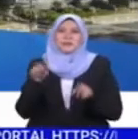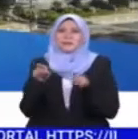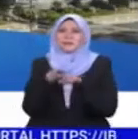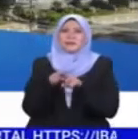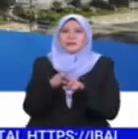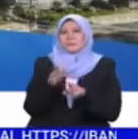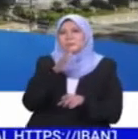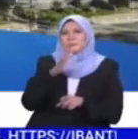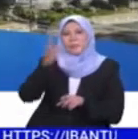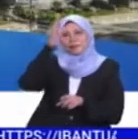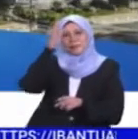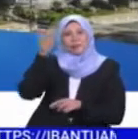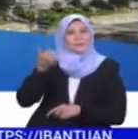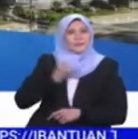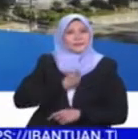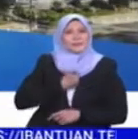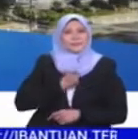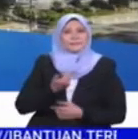ibu bapanya sendiri.